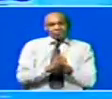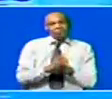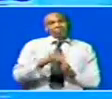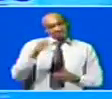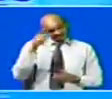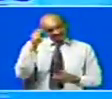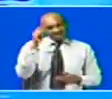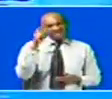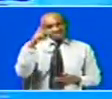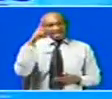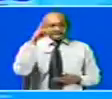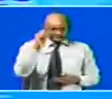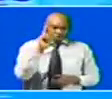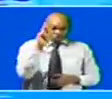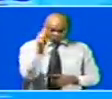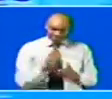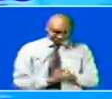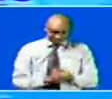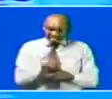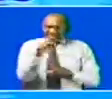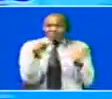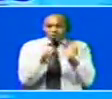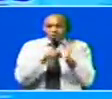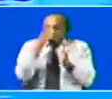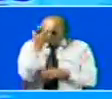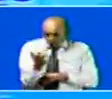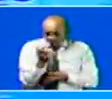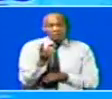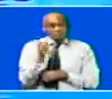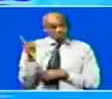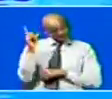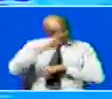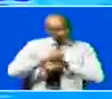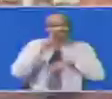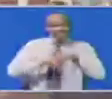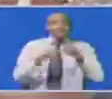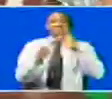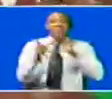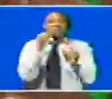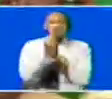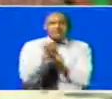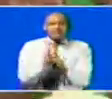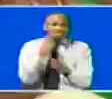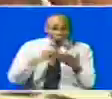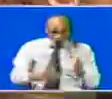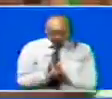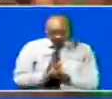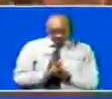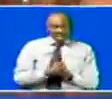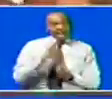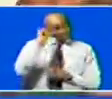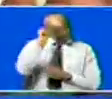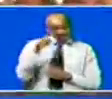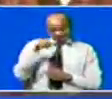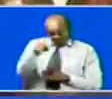walimu nchini NAT. Mtazamaji, mzozo huu umetokea siku moja baada ya agizo la waziri wa leba Phyllis Kandie kumtaka katibu mkuu